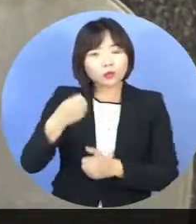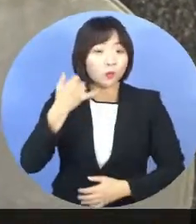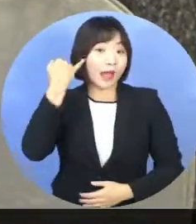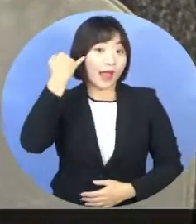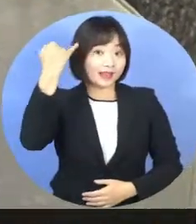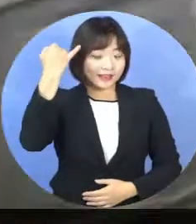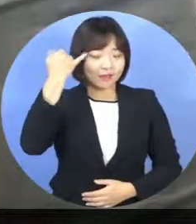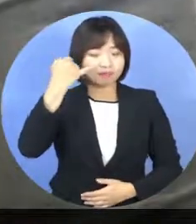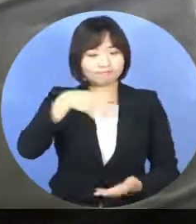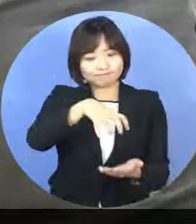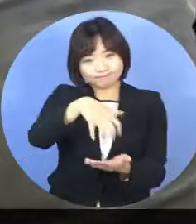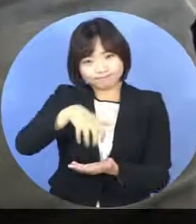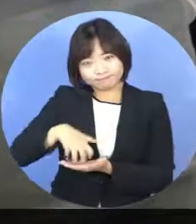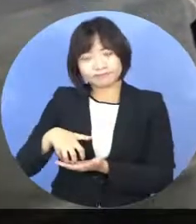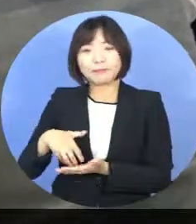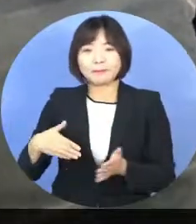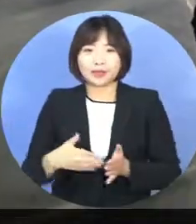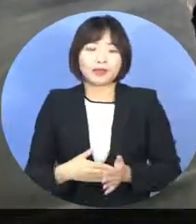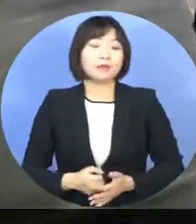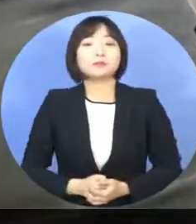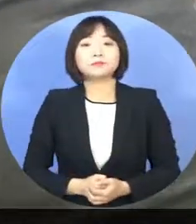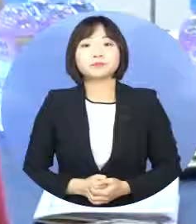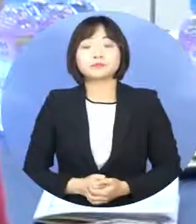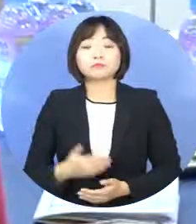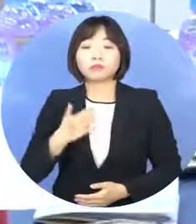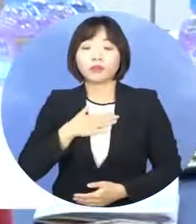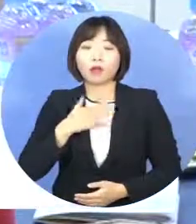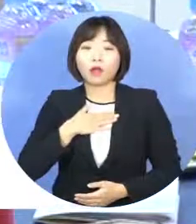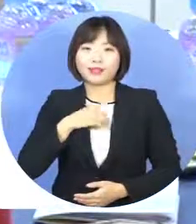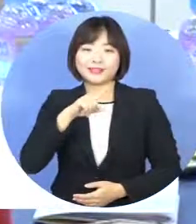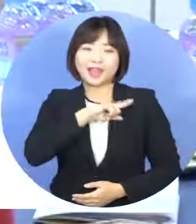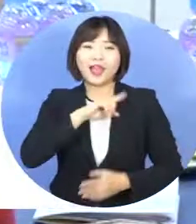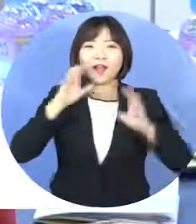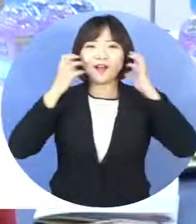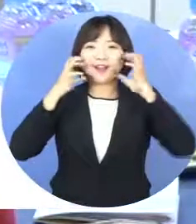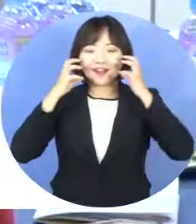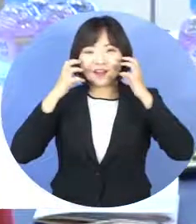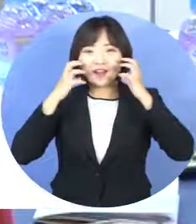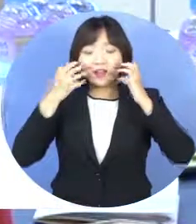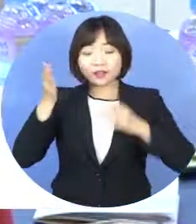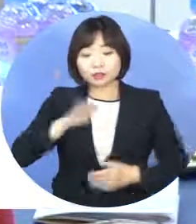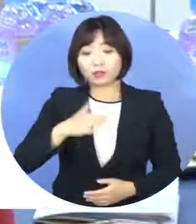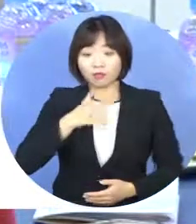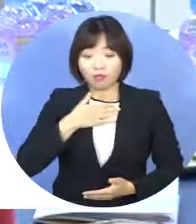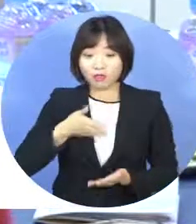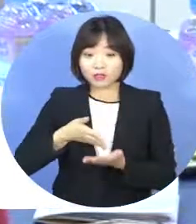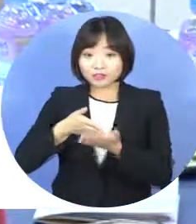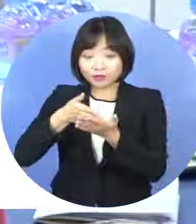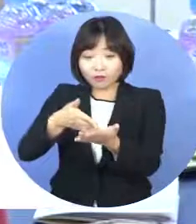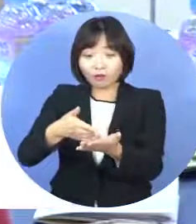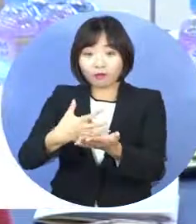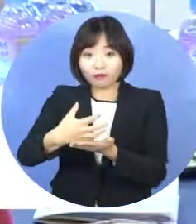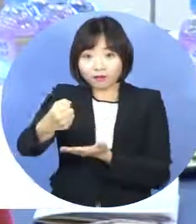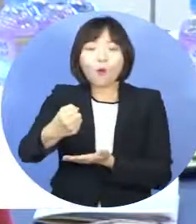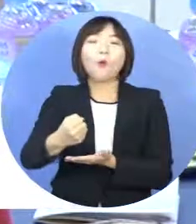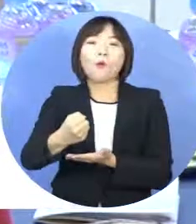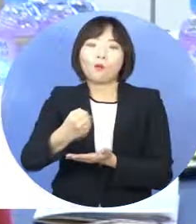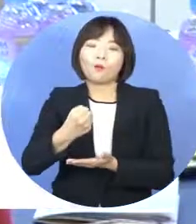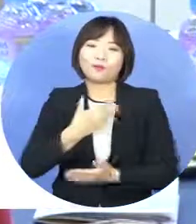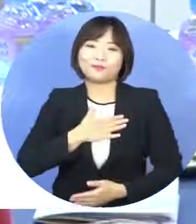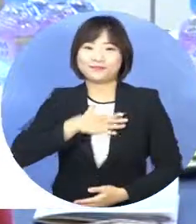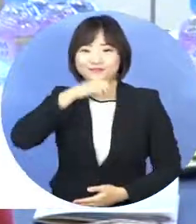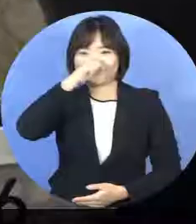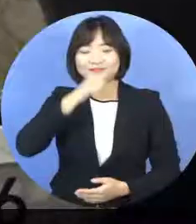시민의 시정 아이디어를 심도 있게 논의했습니다. 제가 나이가 제일 어리지만 제 의견이 반영된다는 게 제일